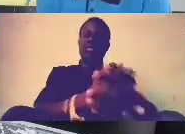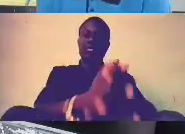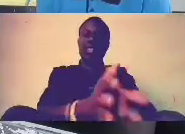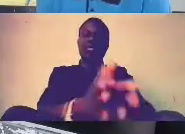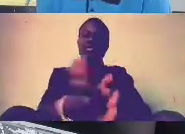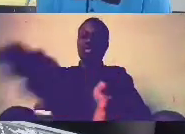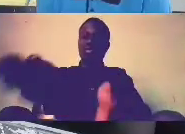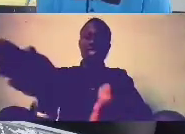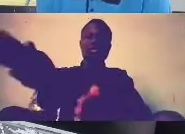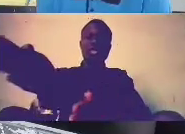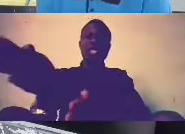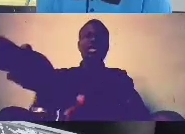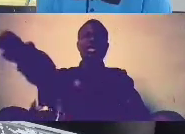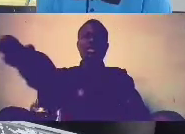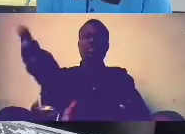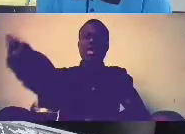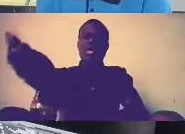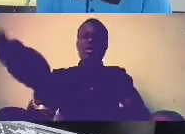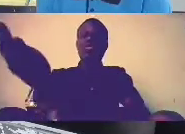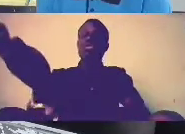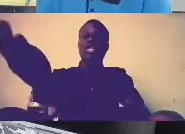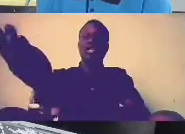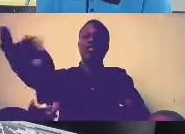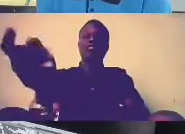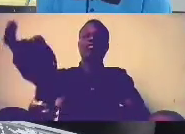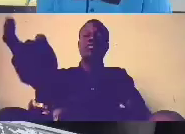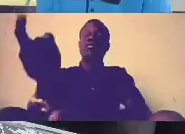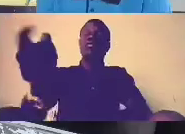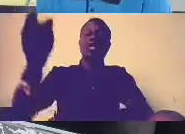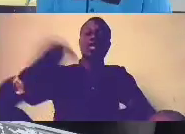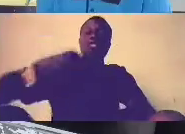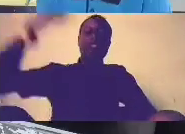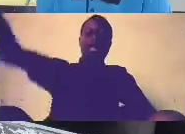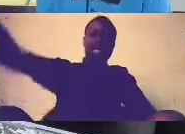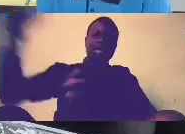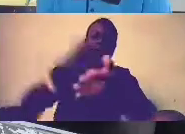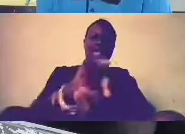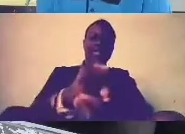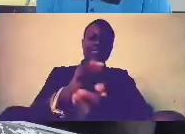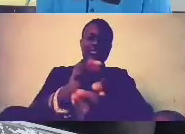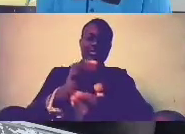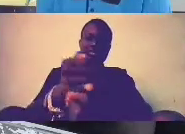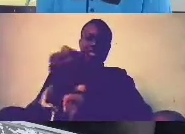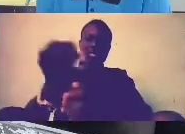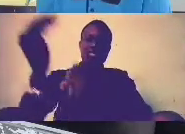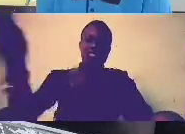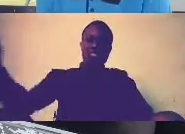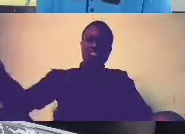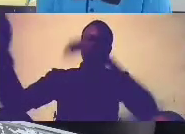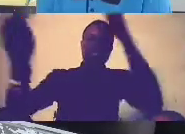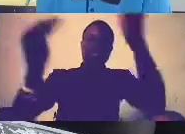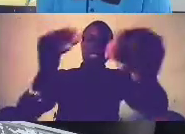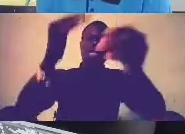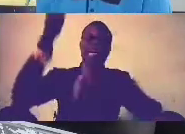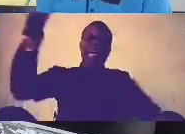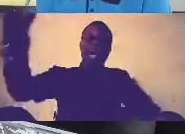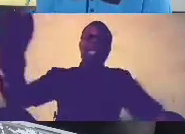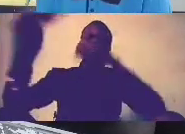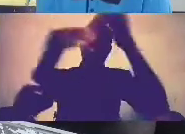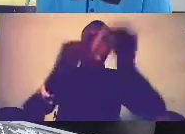attentes. Oui, mais commence-toi par là où tu es. Il ne faut pas vouloir sauter à grands pas. Va tout